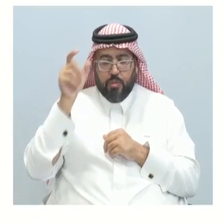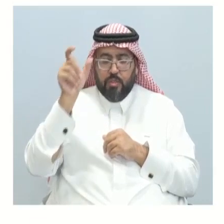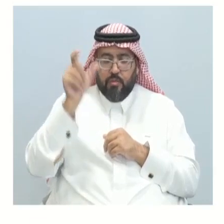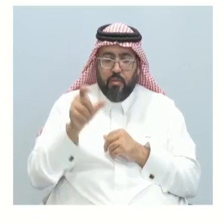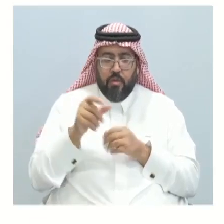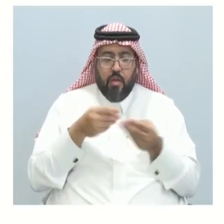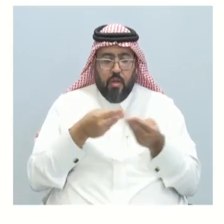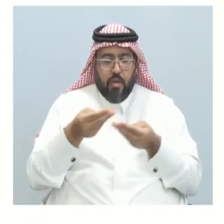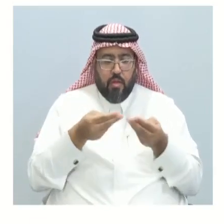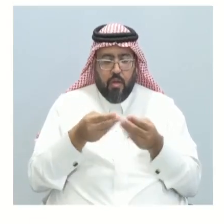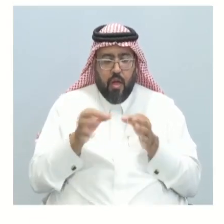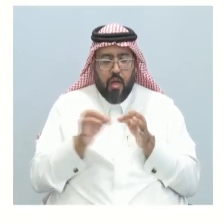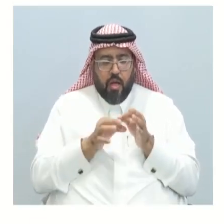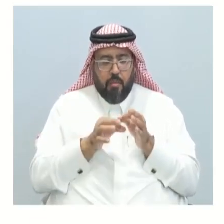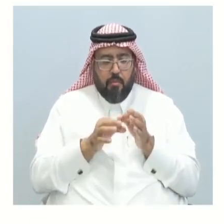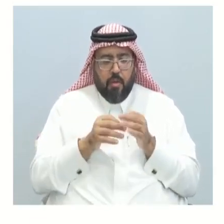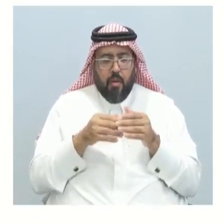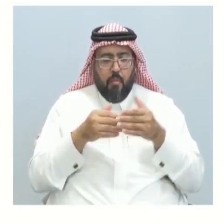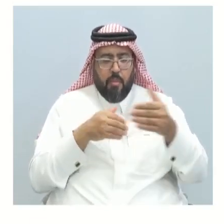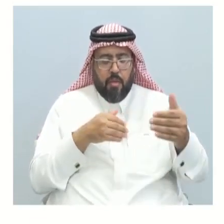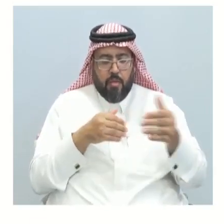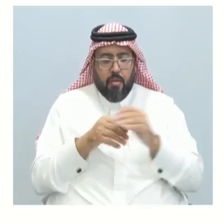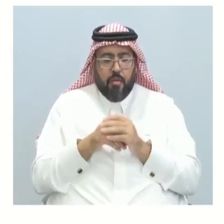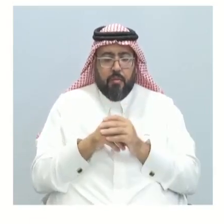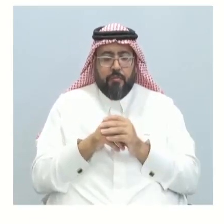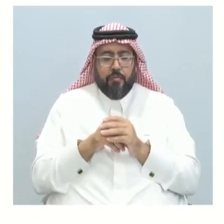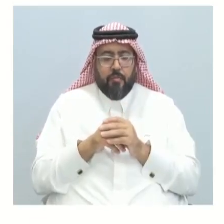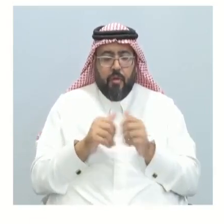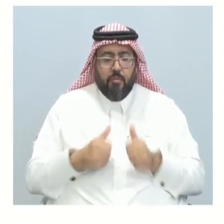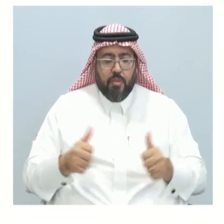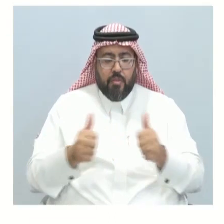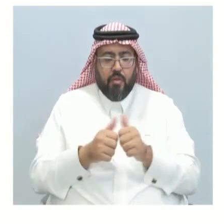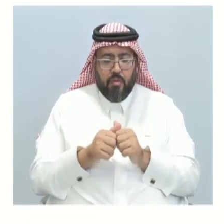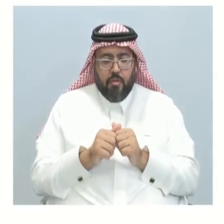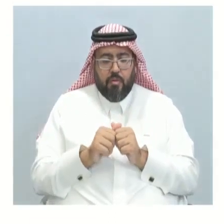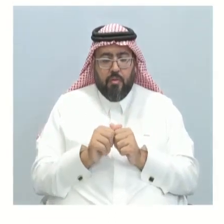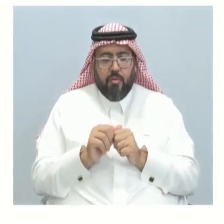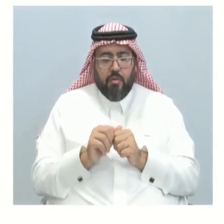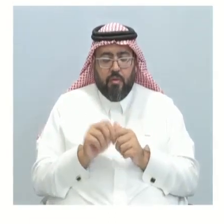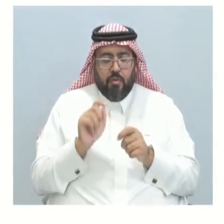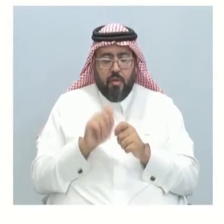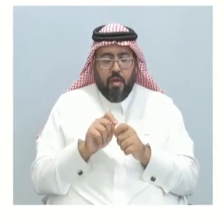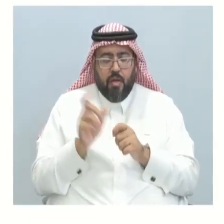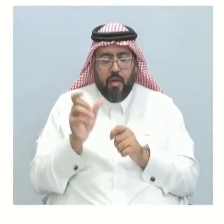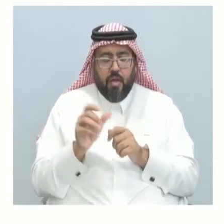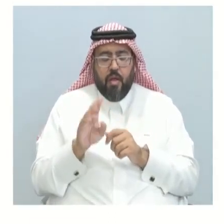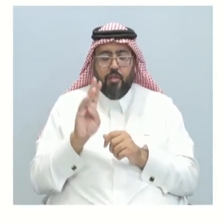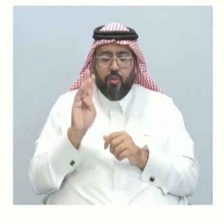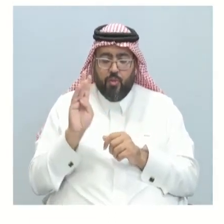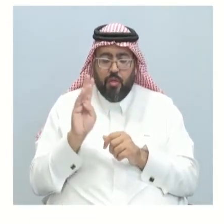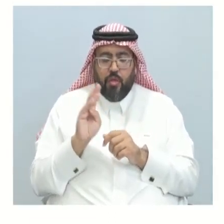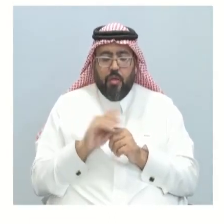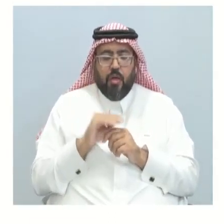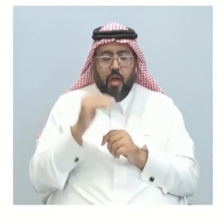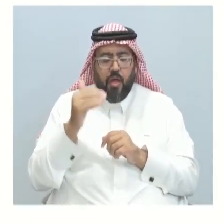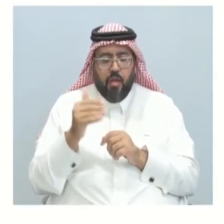فاحسنه يشمل القريب وكذلك البعيد ومن اهله وجيرانه وقد اوصى النبي صلى الله عليه وسلم بالزوجه